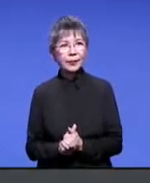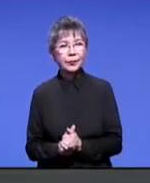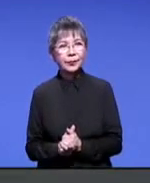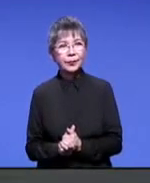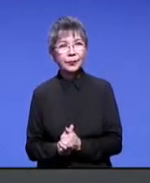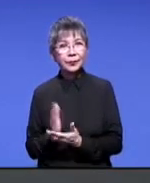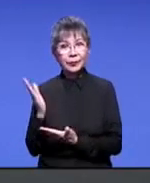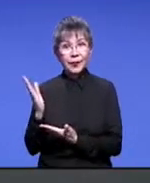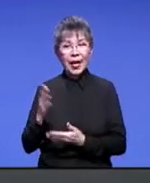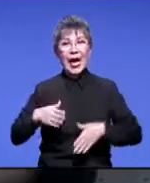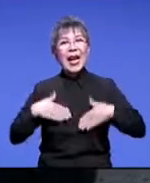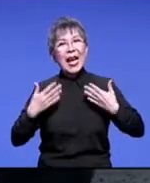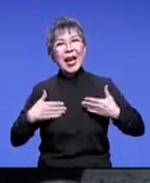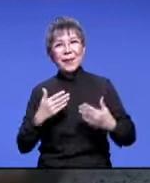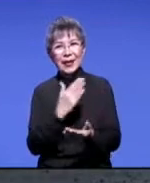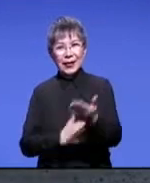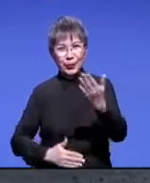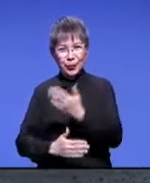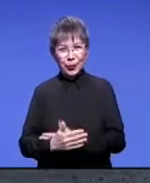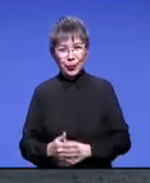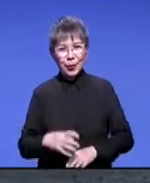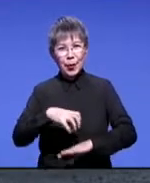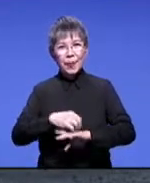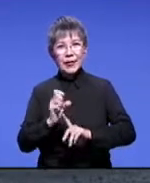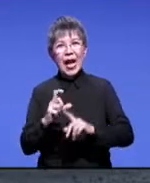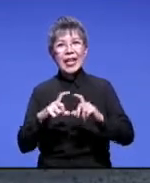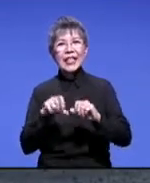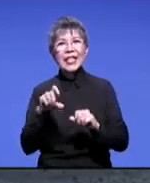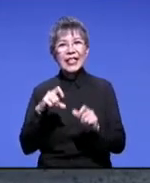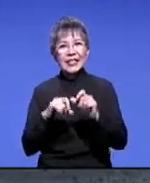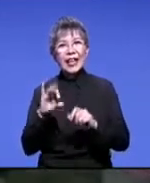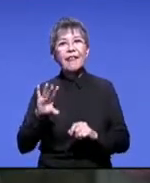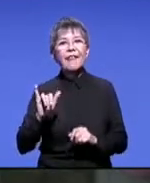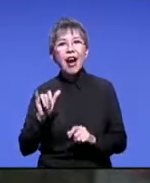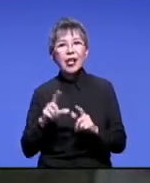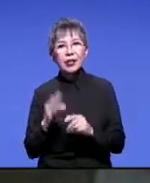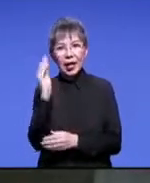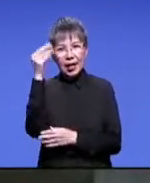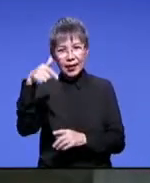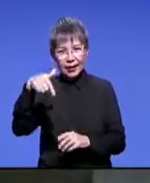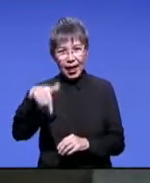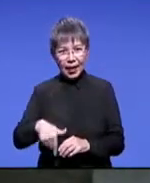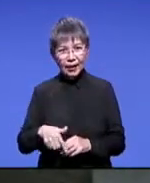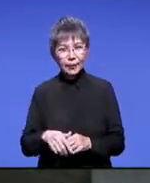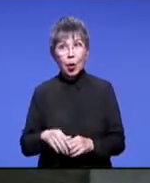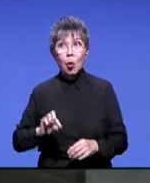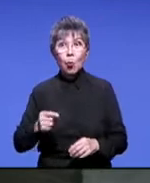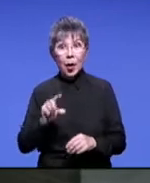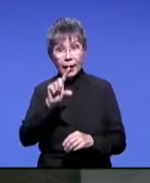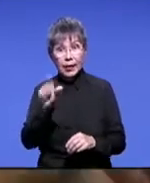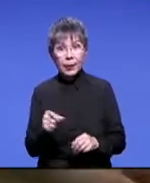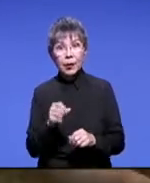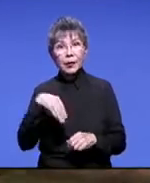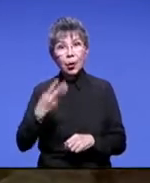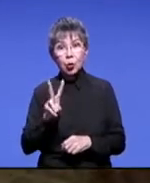Inilah fasilitas ramah disabilitas yang disediakan Masjid As-Syifa di kawasan Ciganjur, Jakarta Selatan. Sejak Desember